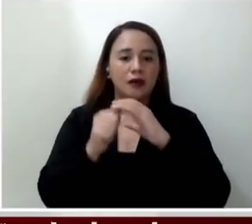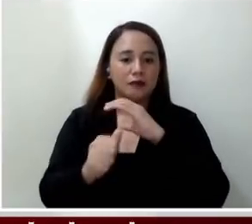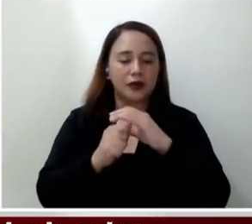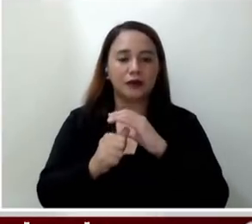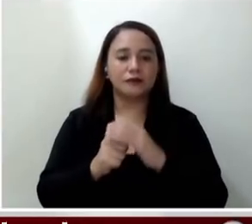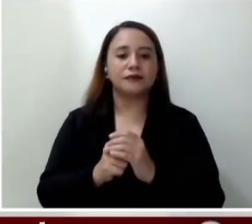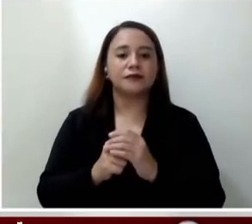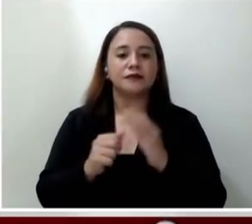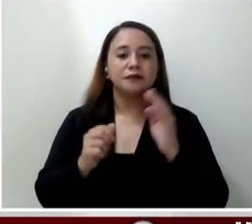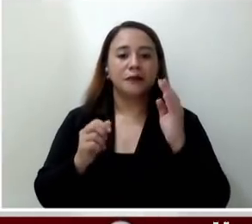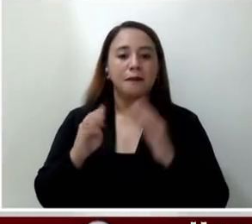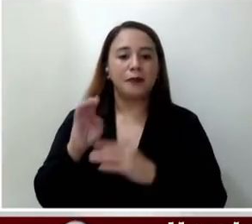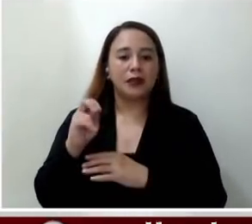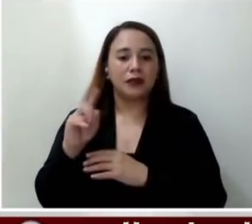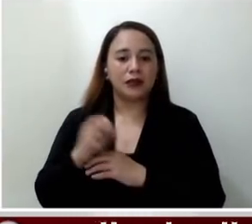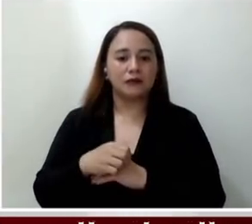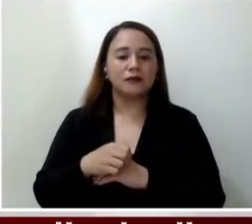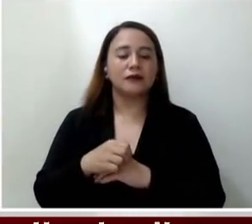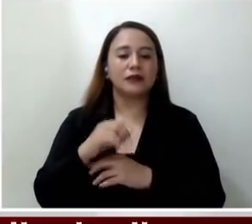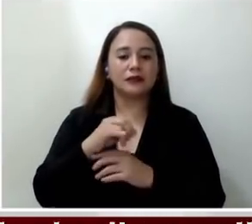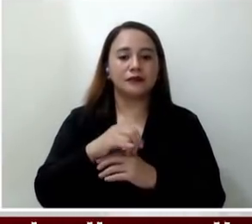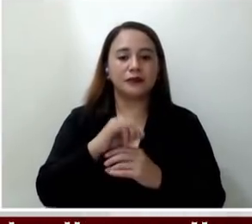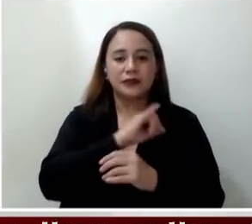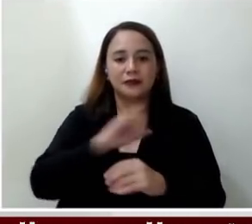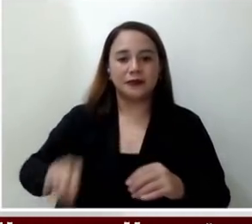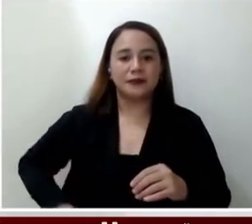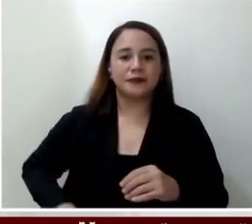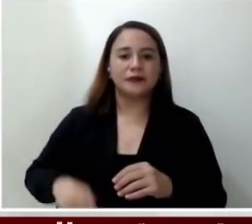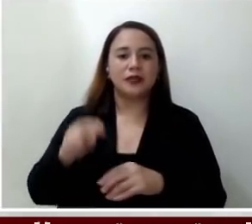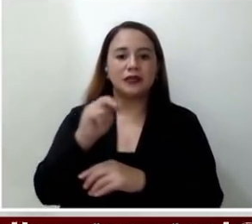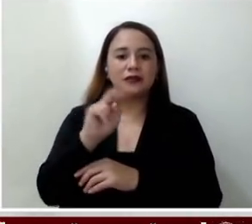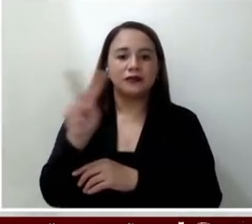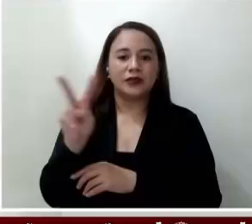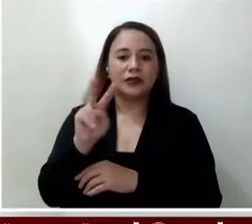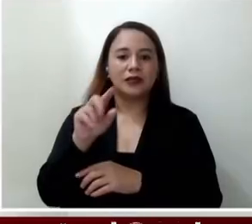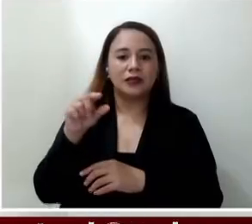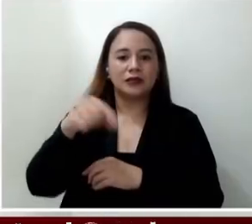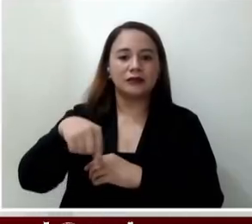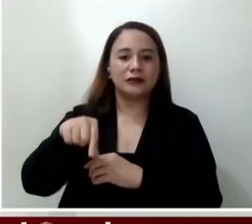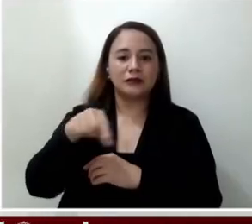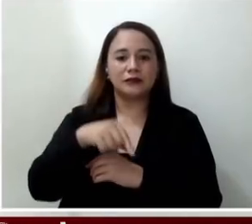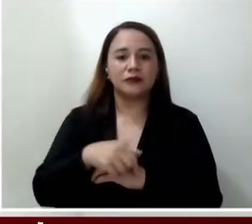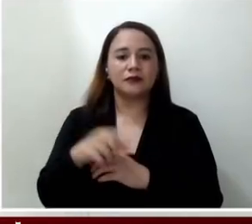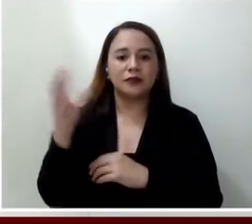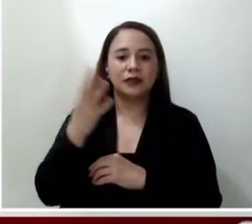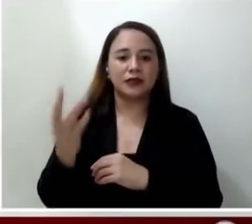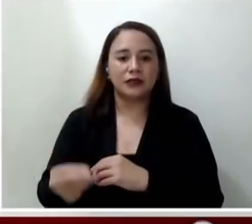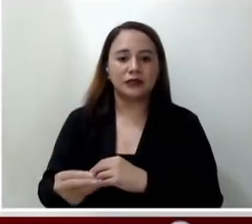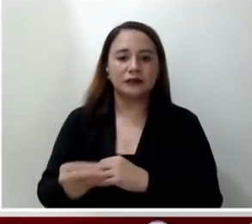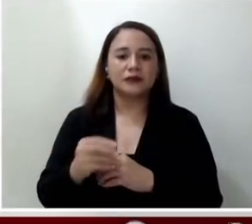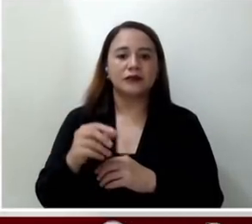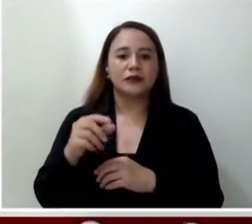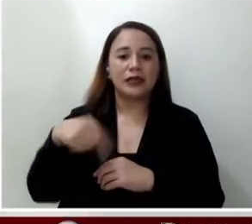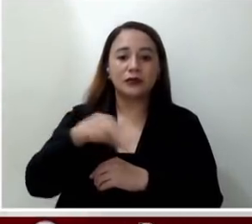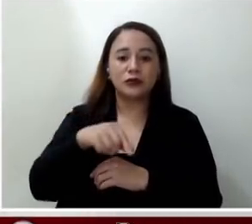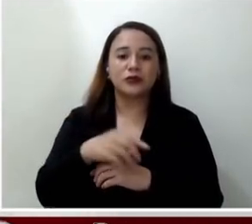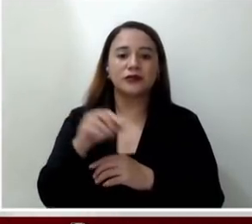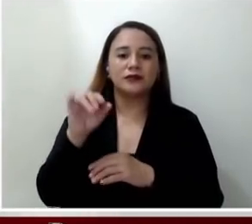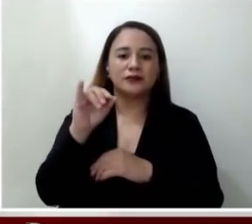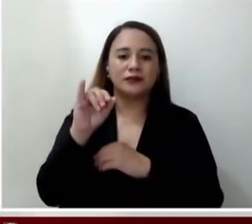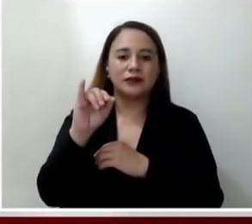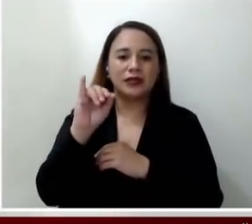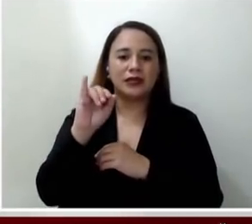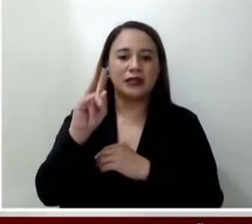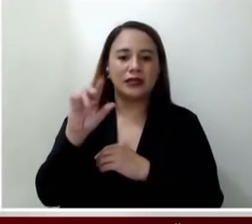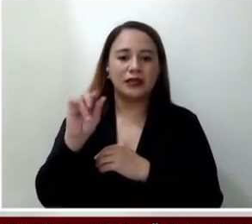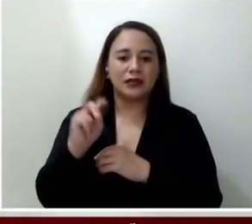Isabela, Nueva Vizcaya, Quirino, Batangas, Quezon, Iligan City, Davao del Norte,